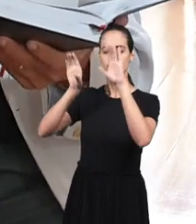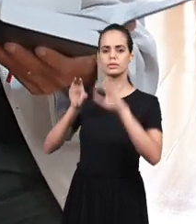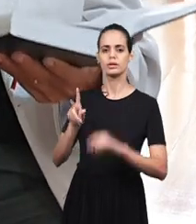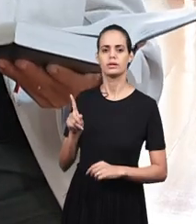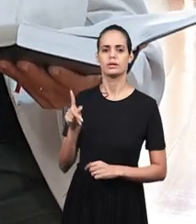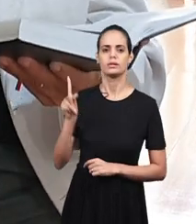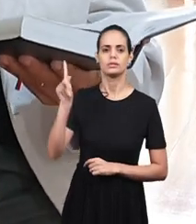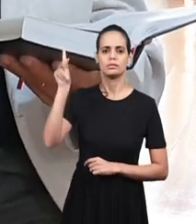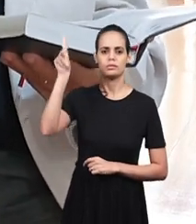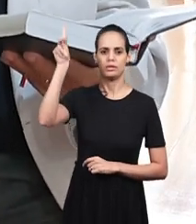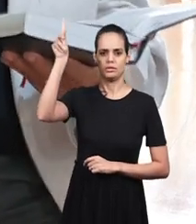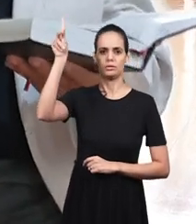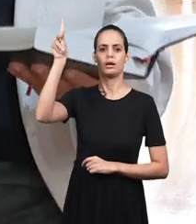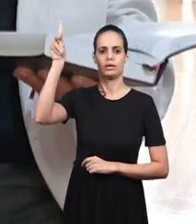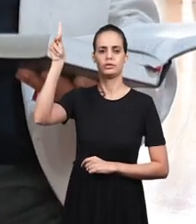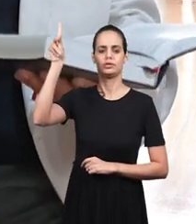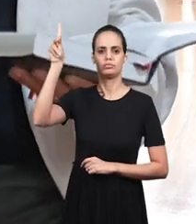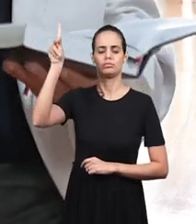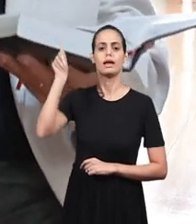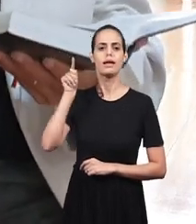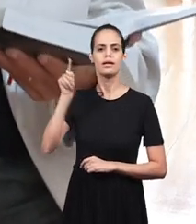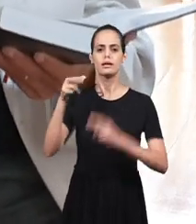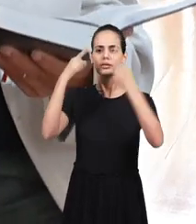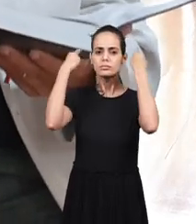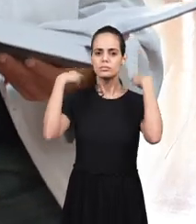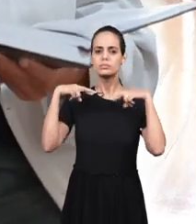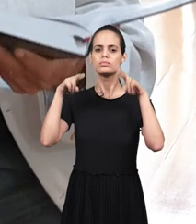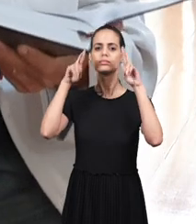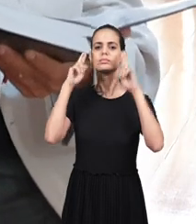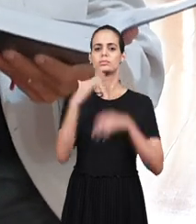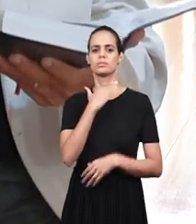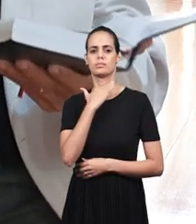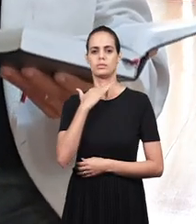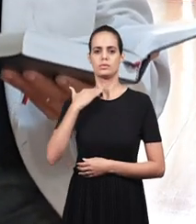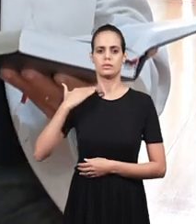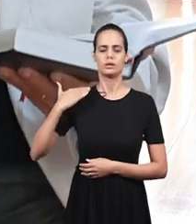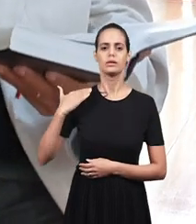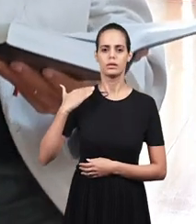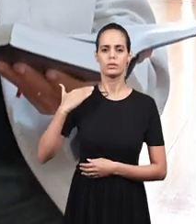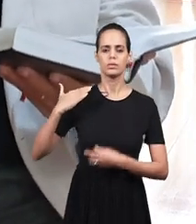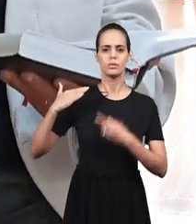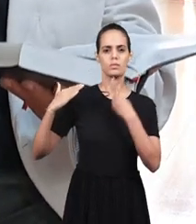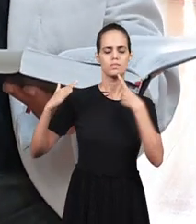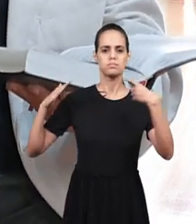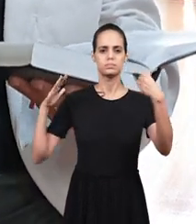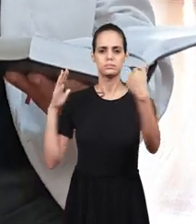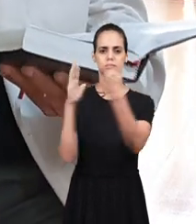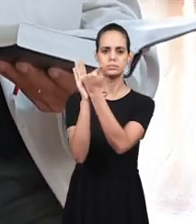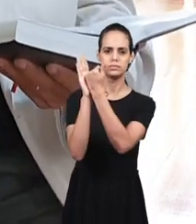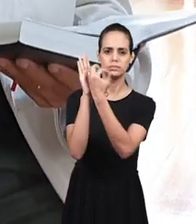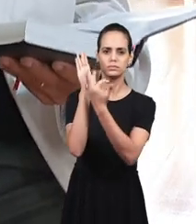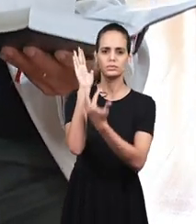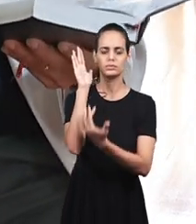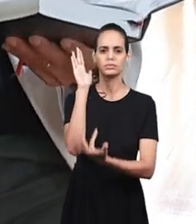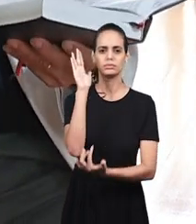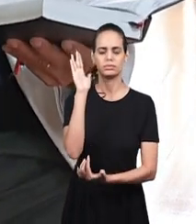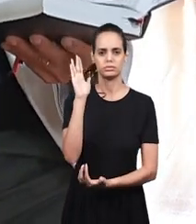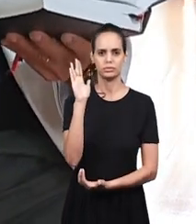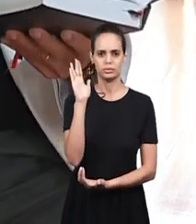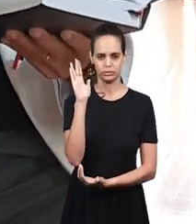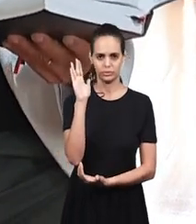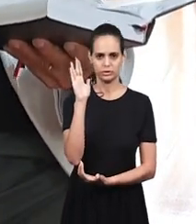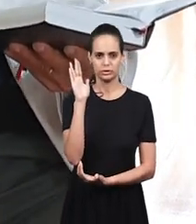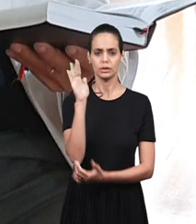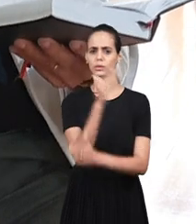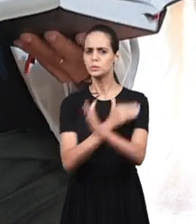Jésus déjà à l'éternité, sa désignation comme l'agneau, comme celui qui a été